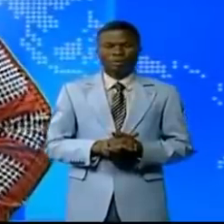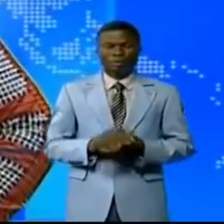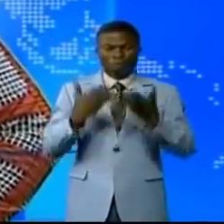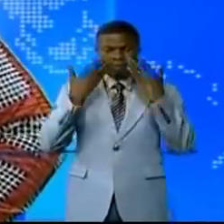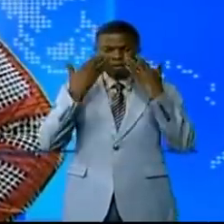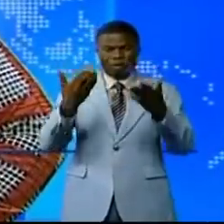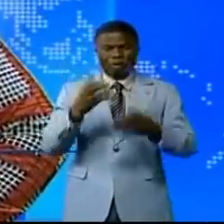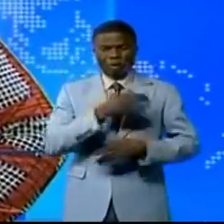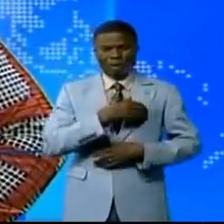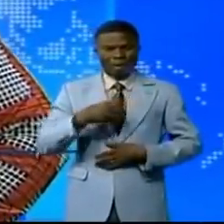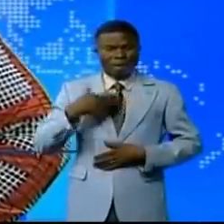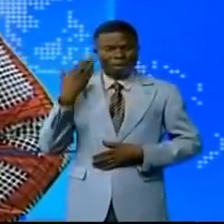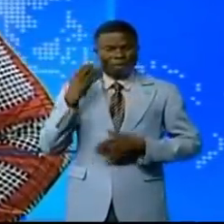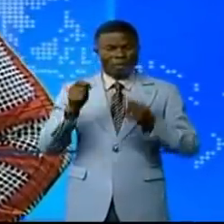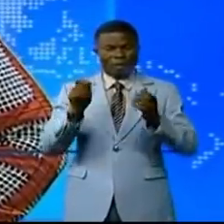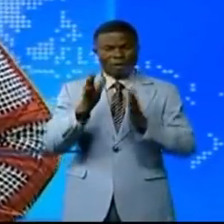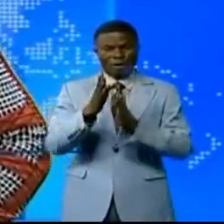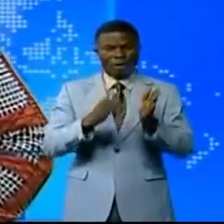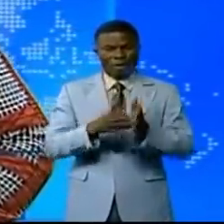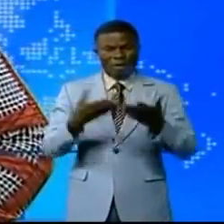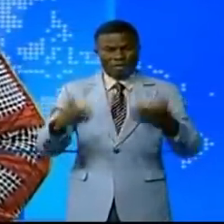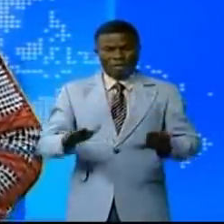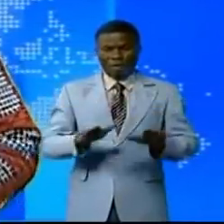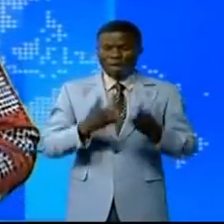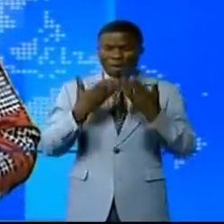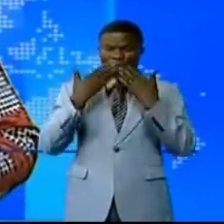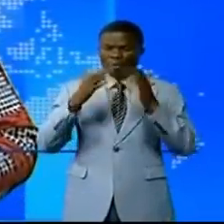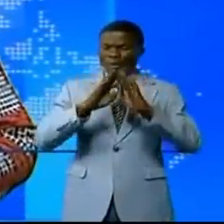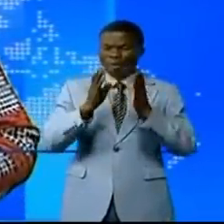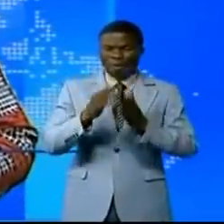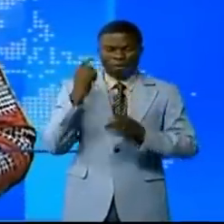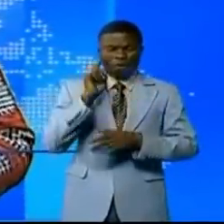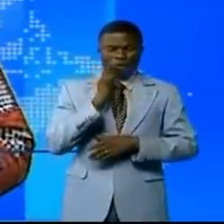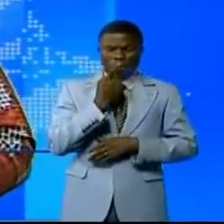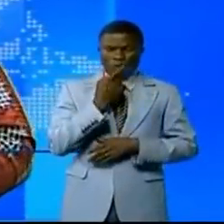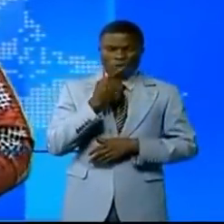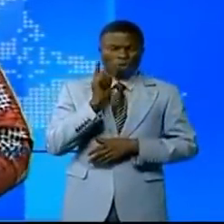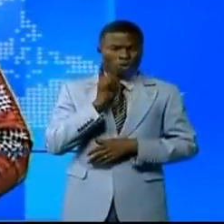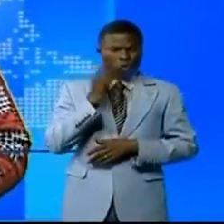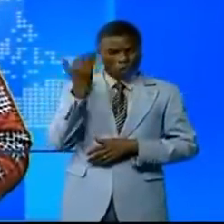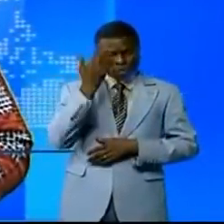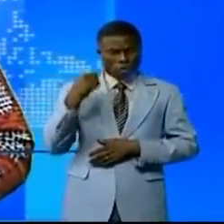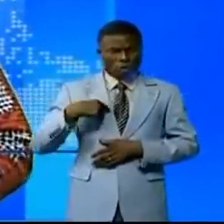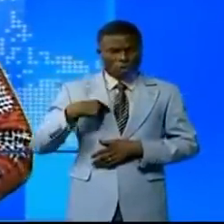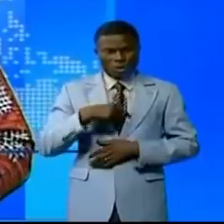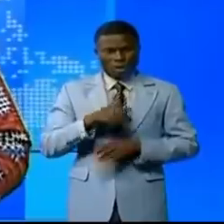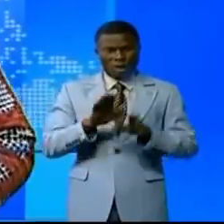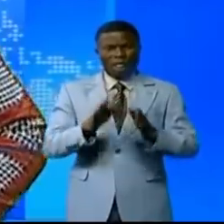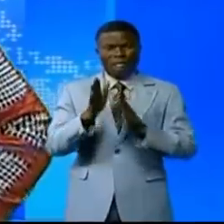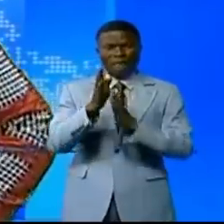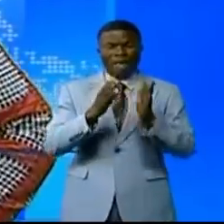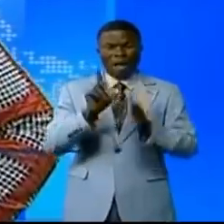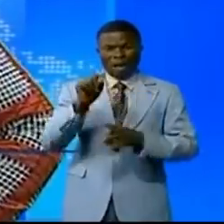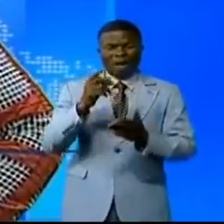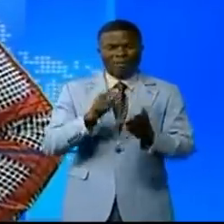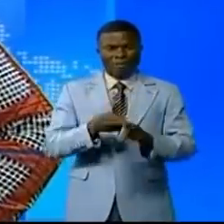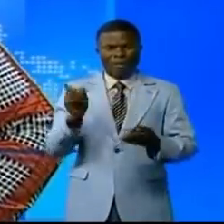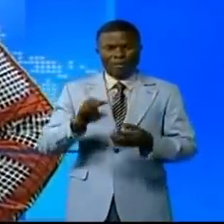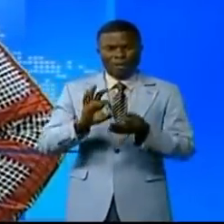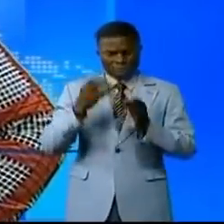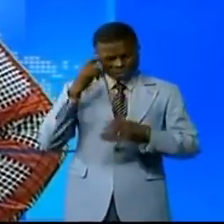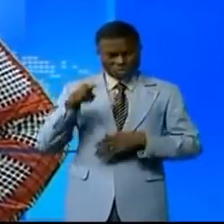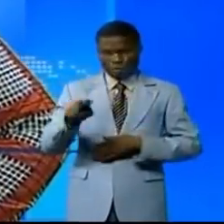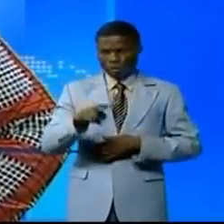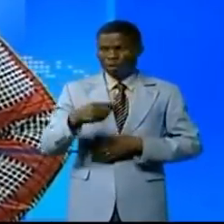Voilà, mesdames et messieurs, ce journal est terminé. Merci à vous de l'avoir suivi. Retrouvez Sandra Nyangi tout à l'heure à 20h pour un autre journal.